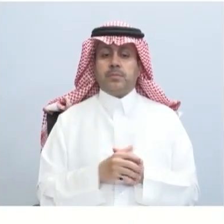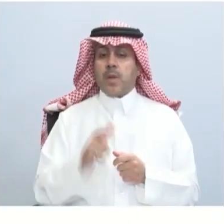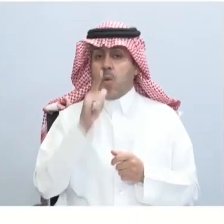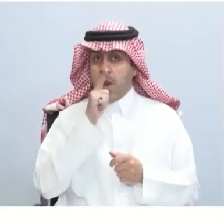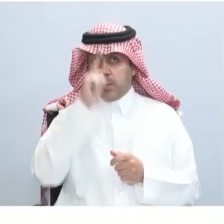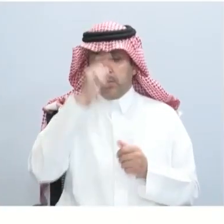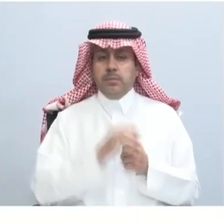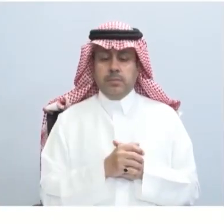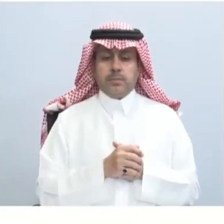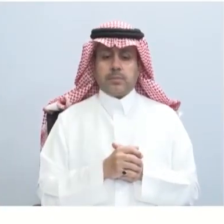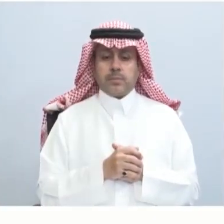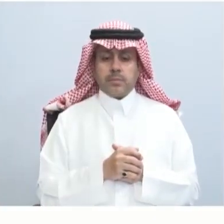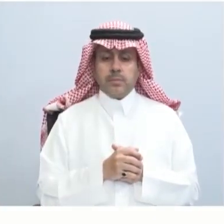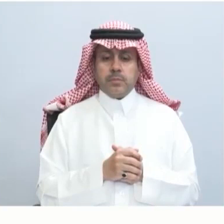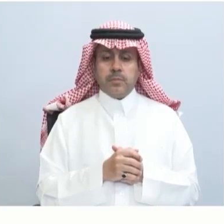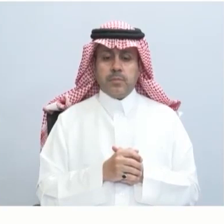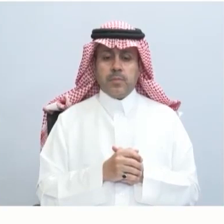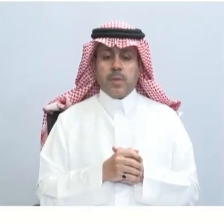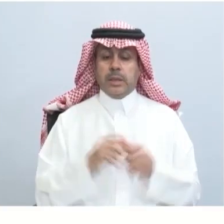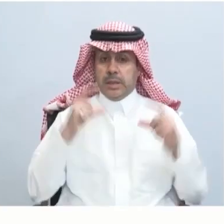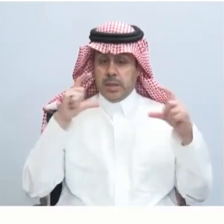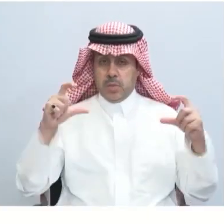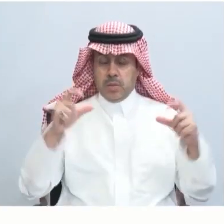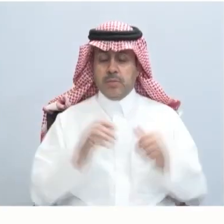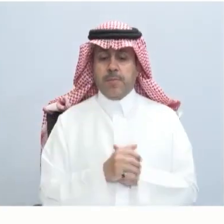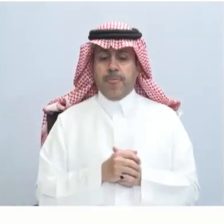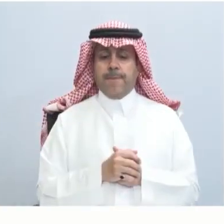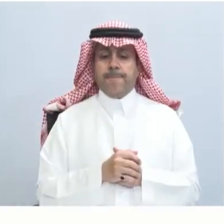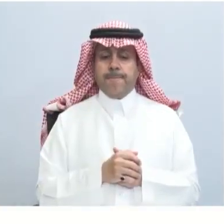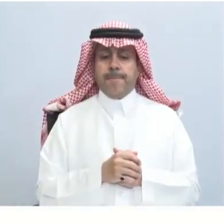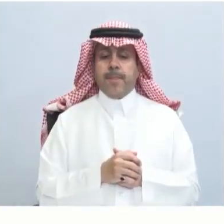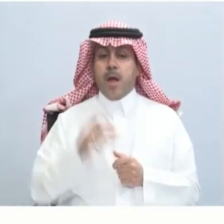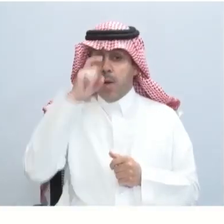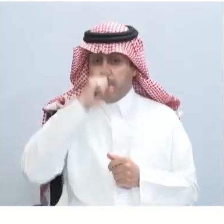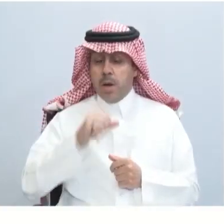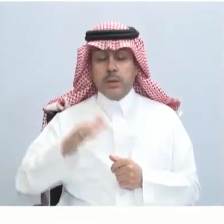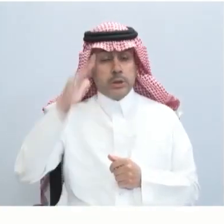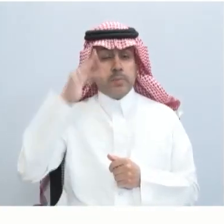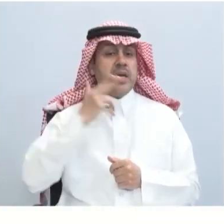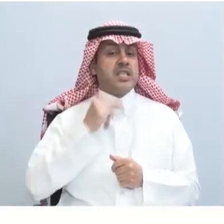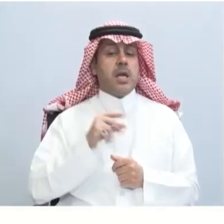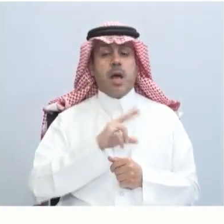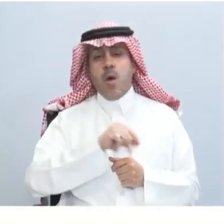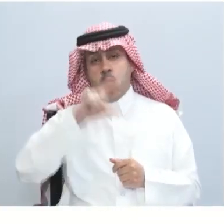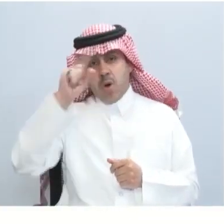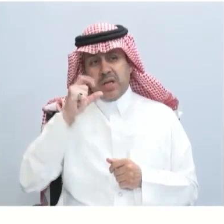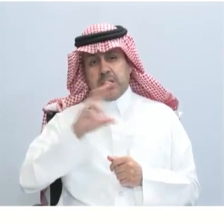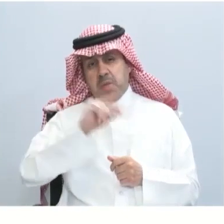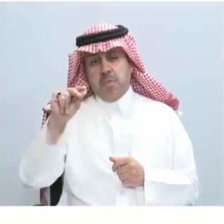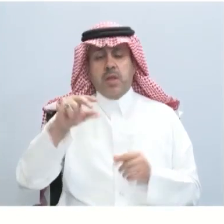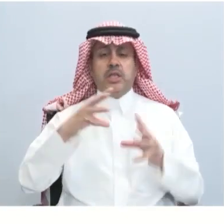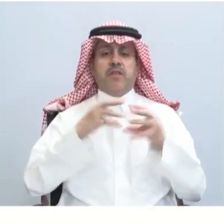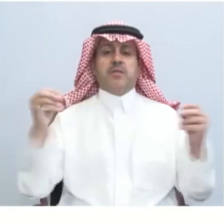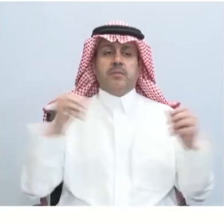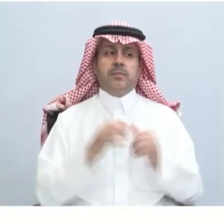الله تعالى واذا حييتم بتحيه فحيوا باحسن منها او ردوها